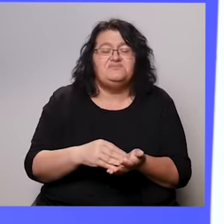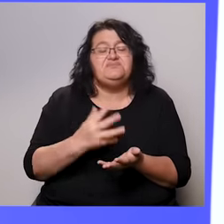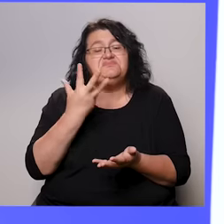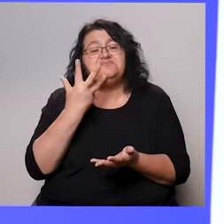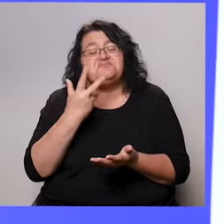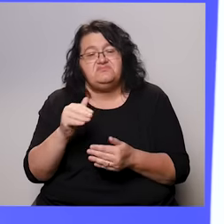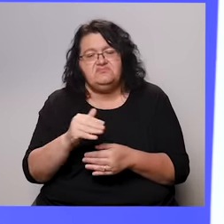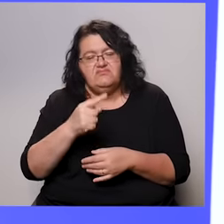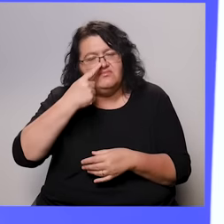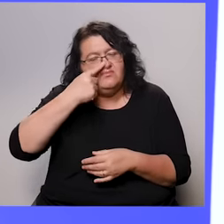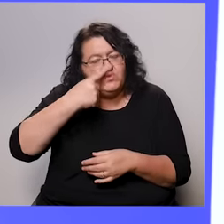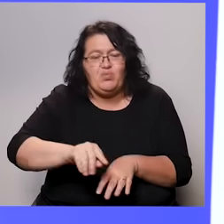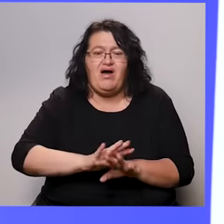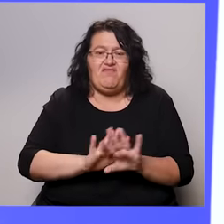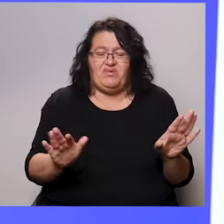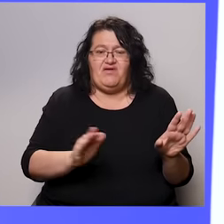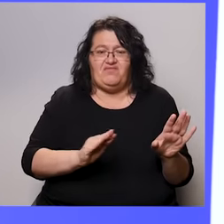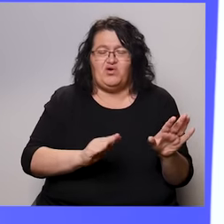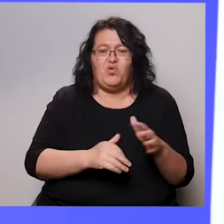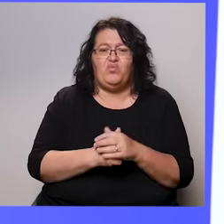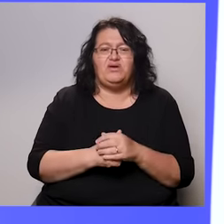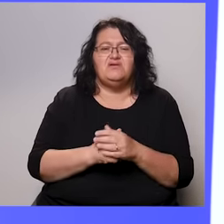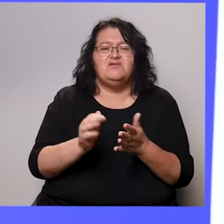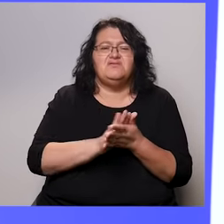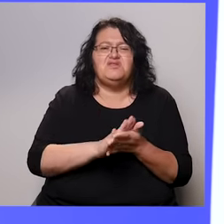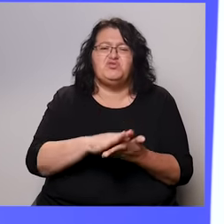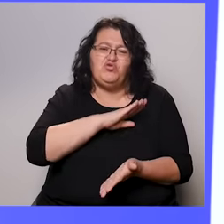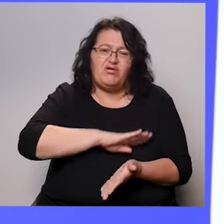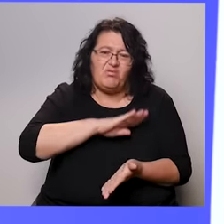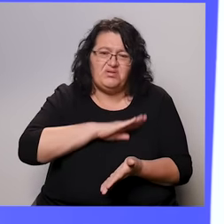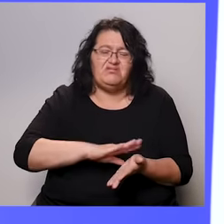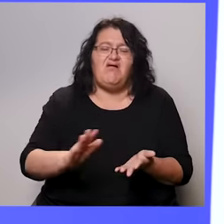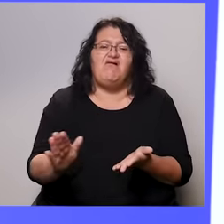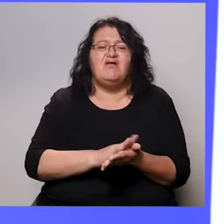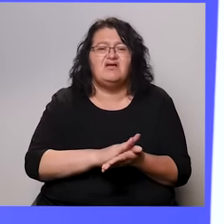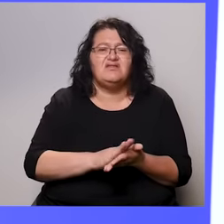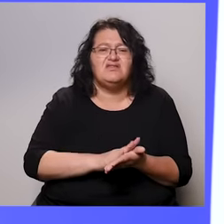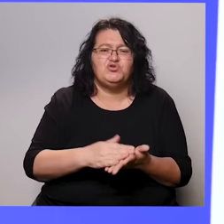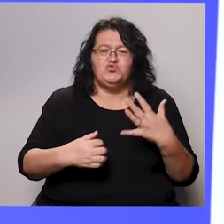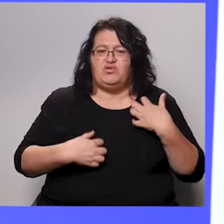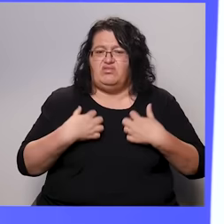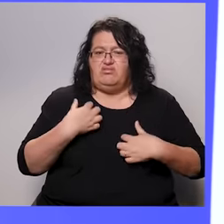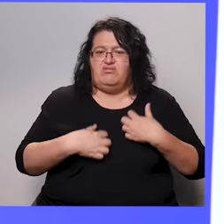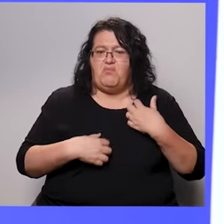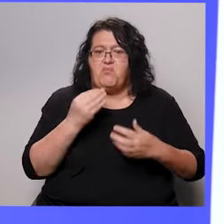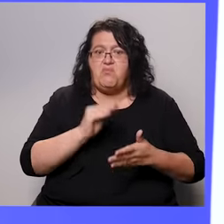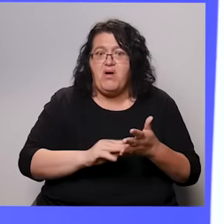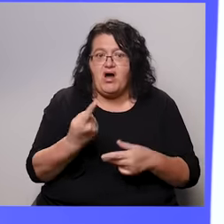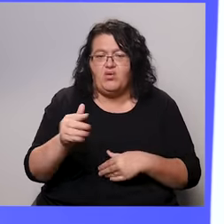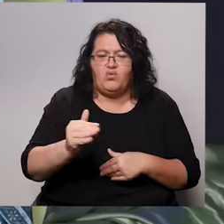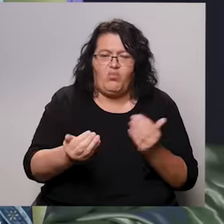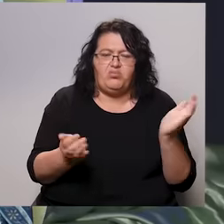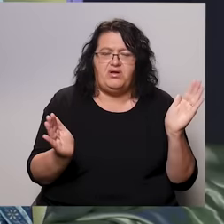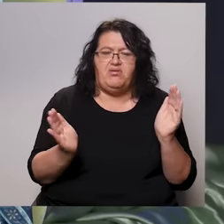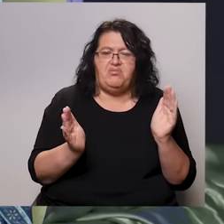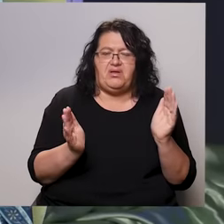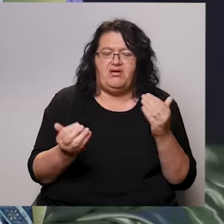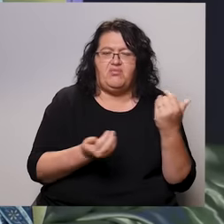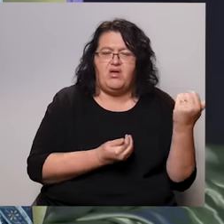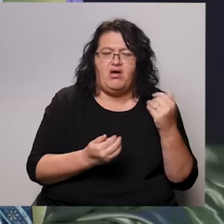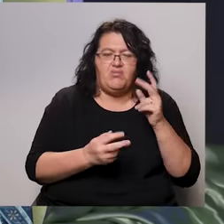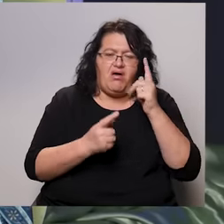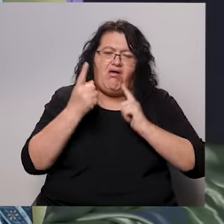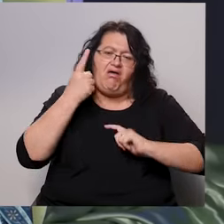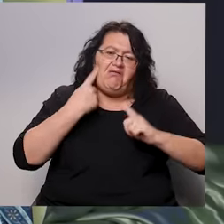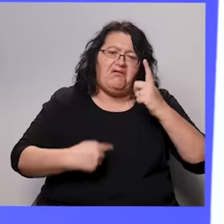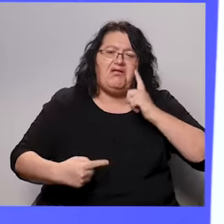chef, asta e cuvântul cel mai potrivit, și nu mai aveam nici răbdare și nici nervi să mai apară încă un copil mic. Care